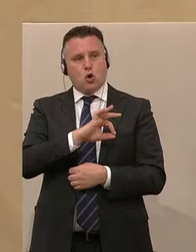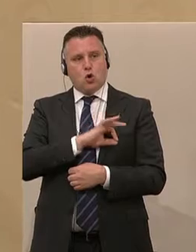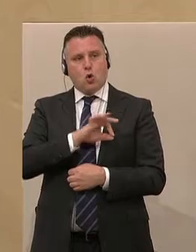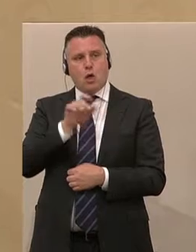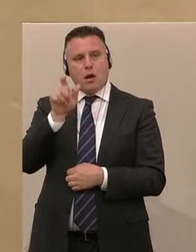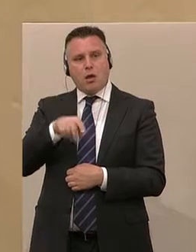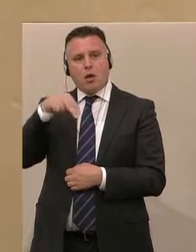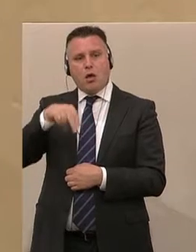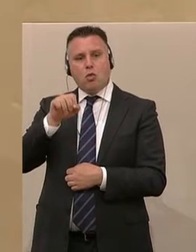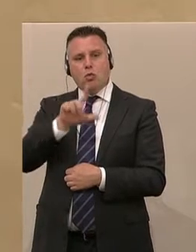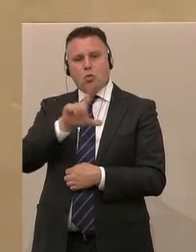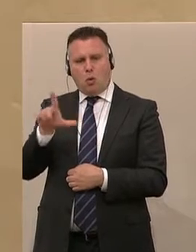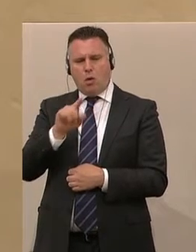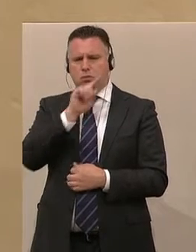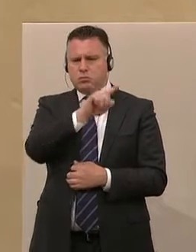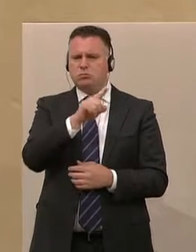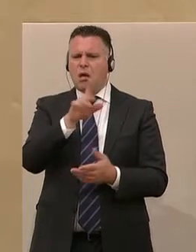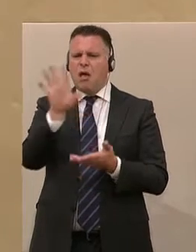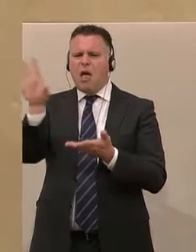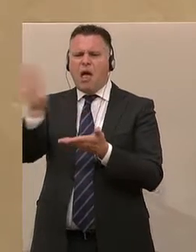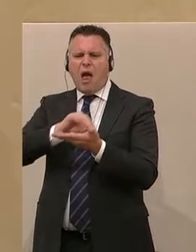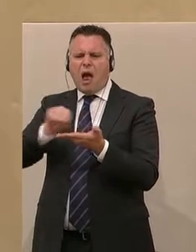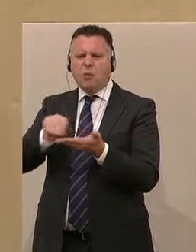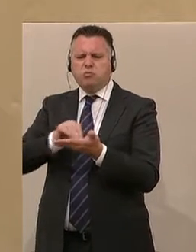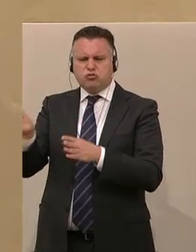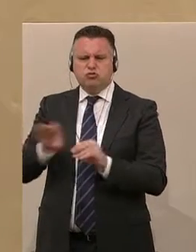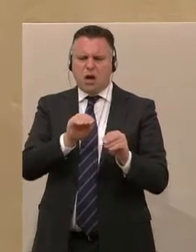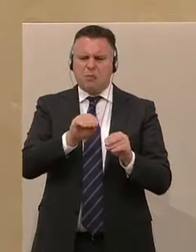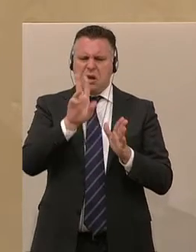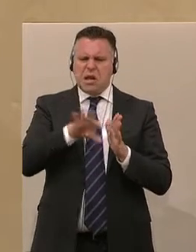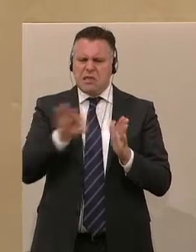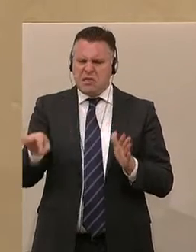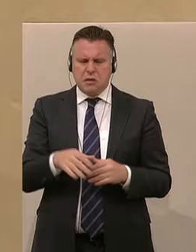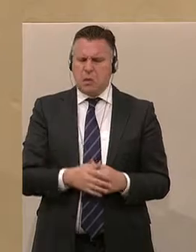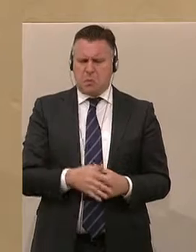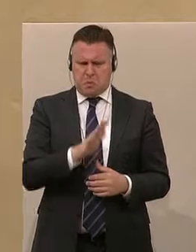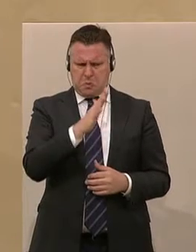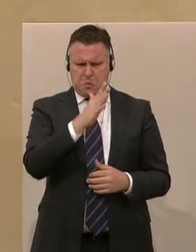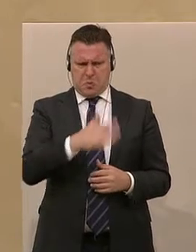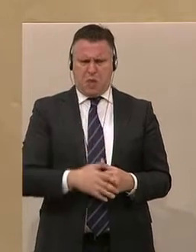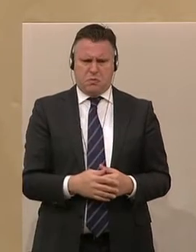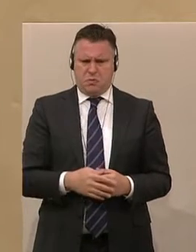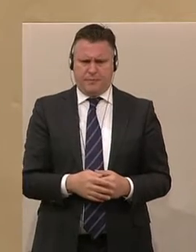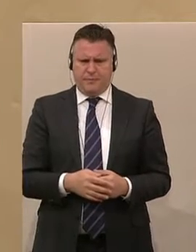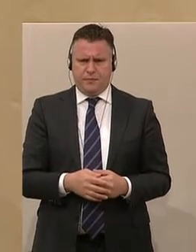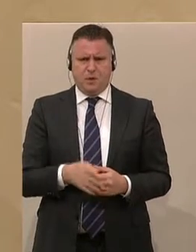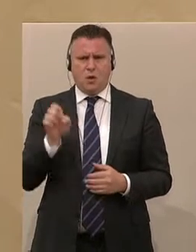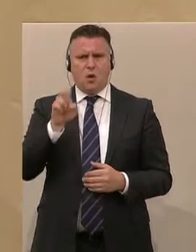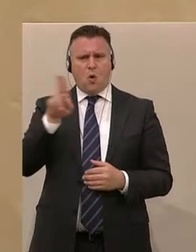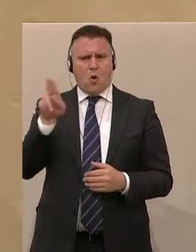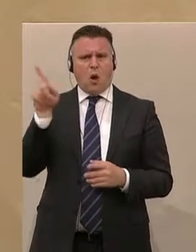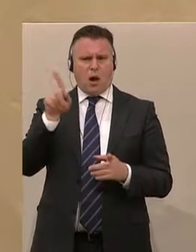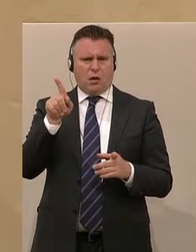noch etwas sagen. Der Vorwurf des Abschreibens der Richtlinie, das möchte ich so nicht stehen lassen. Sie wissen,